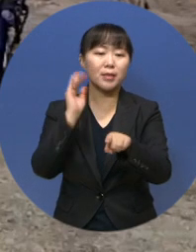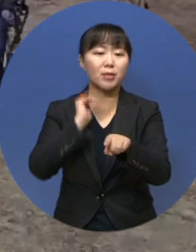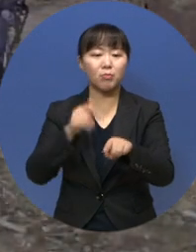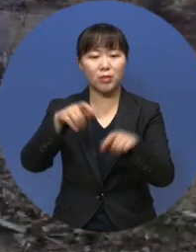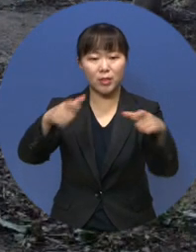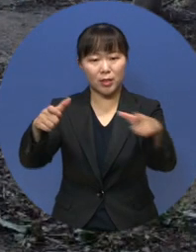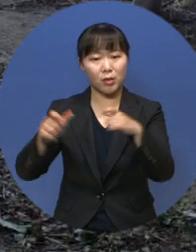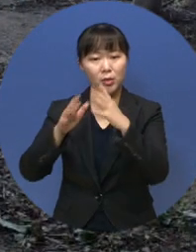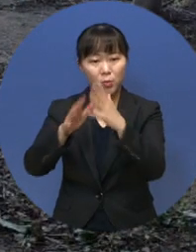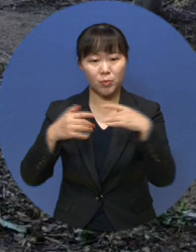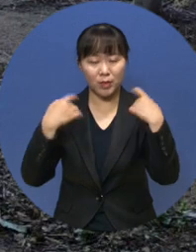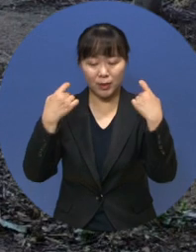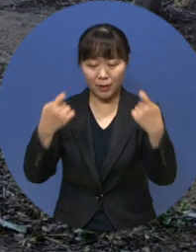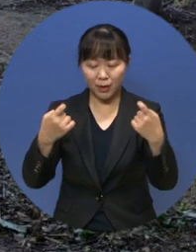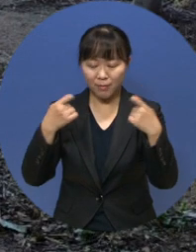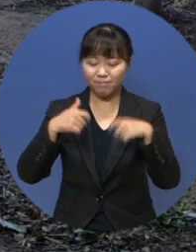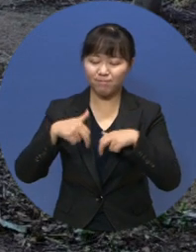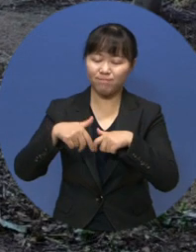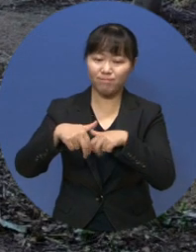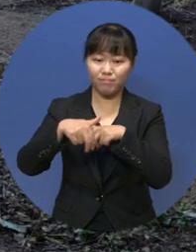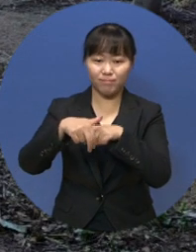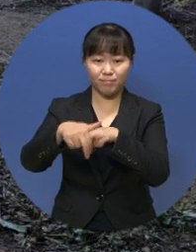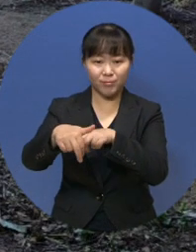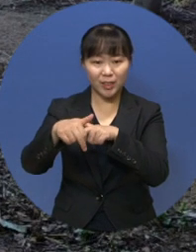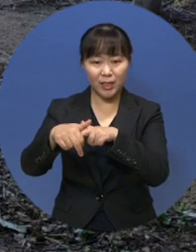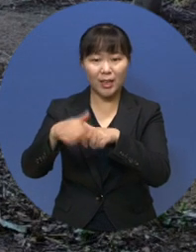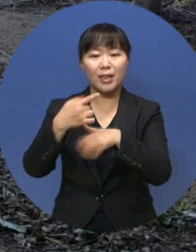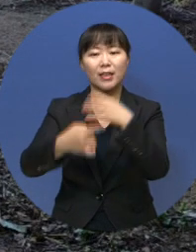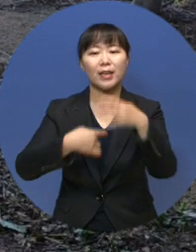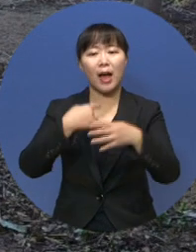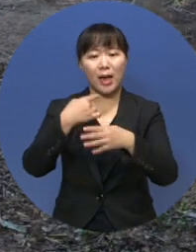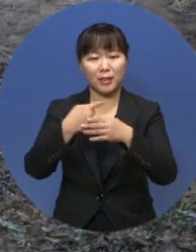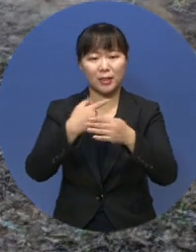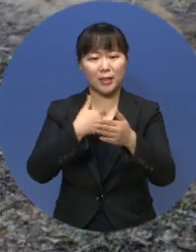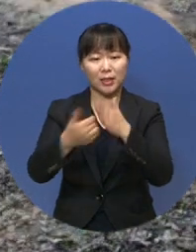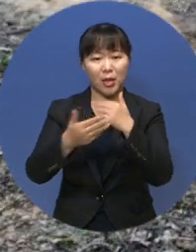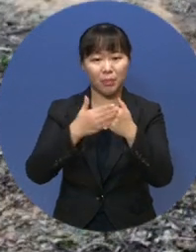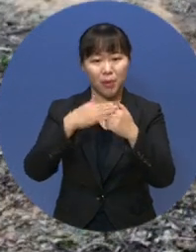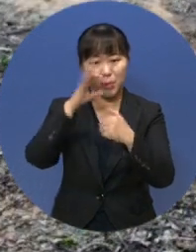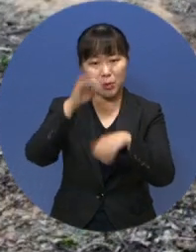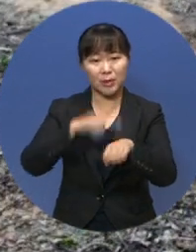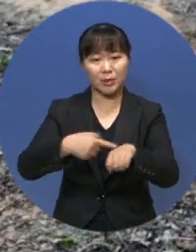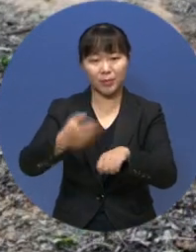지역 소풍길을 걸으며 가을을 느껴보는 체험의 시간을 가졌습니다.